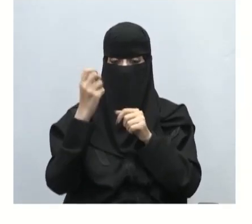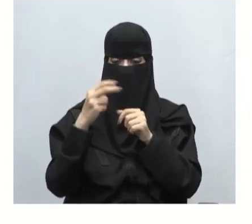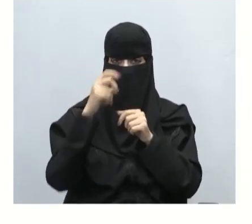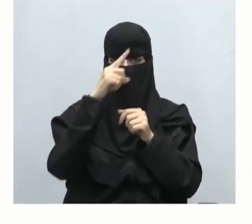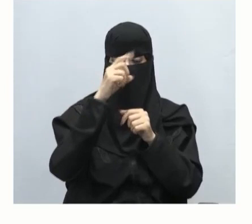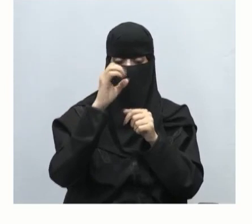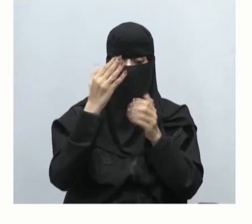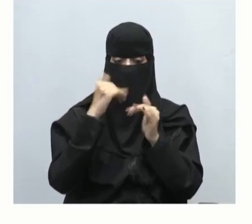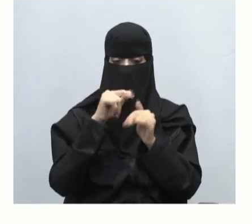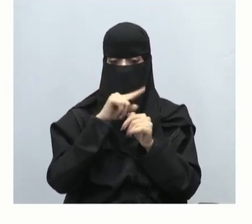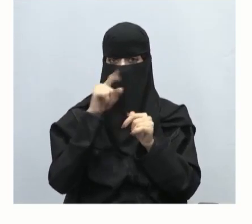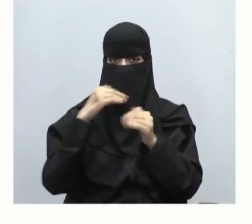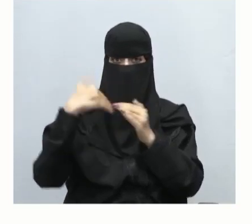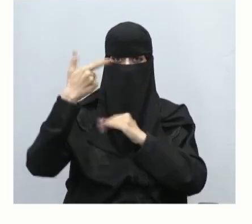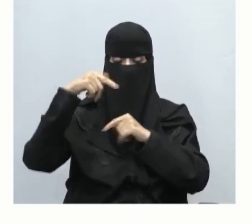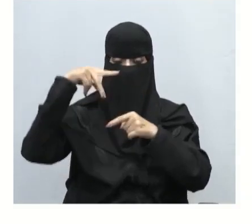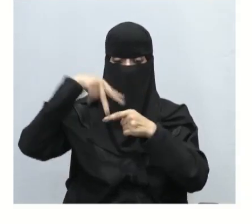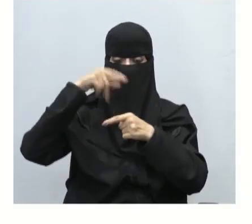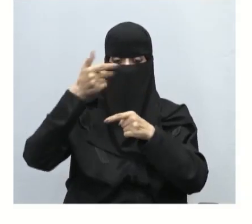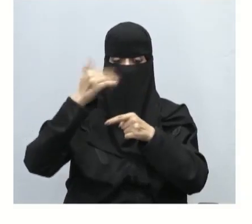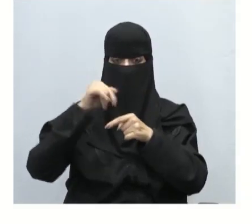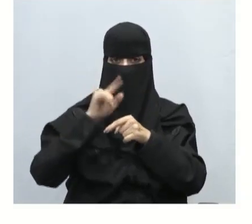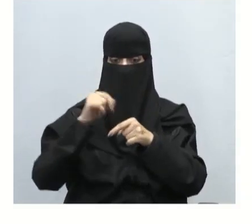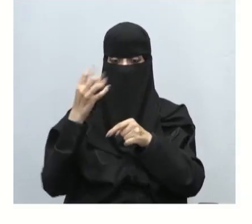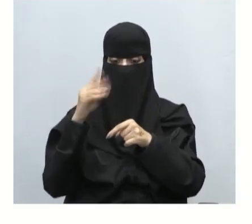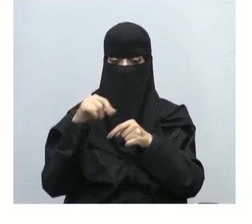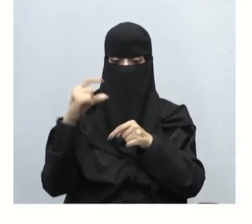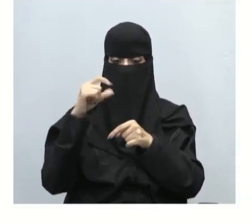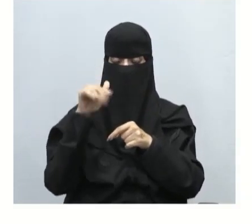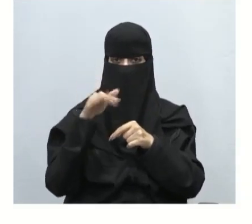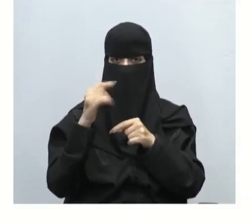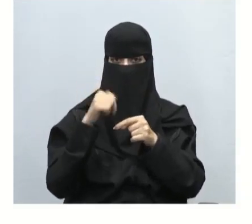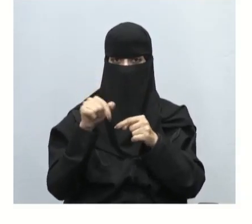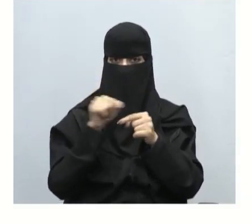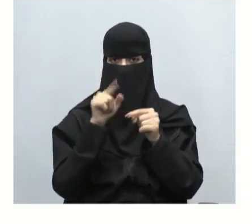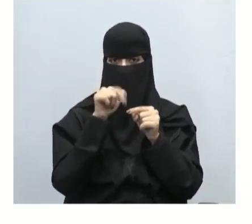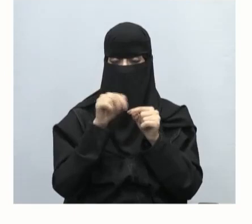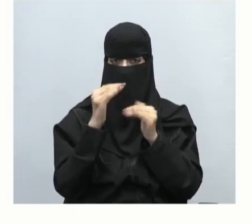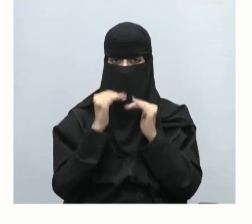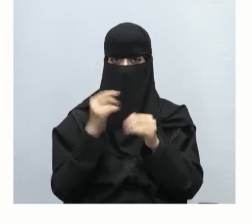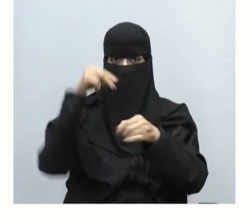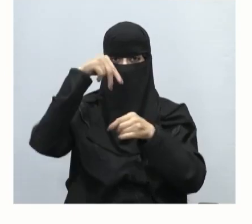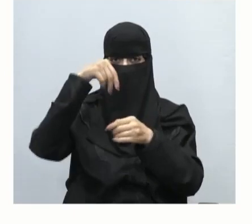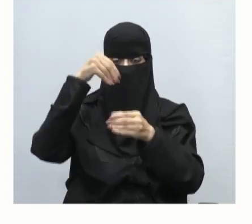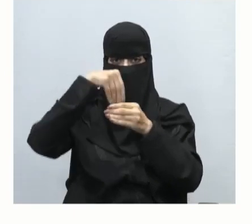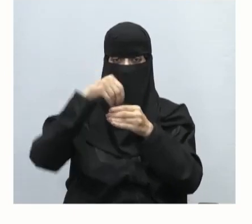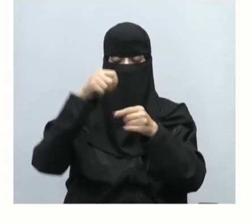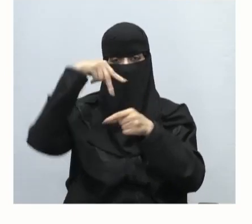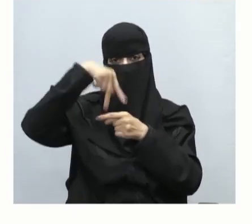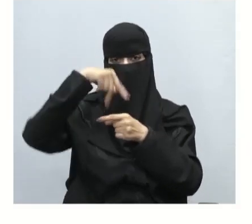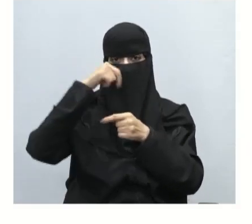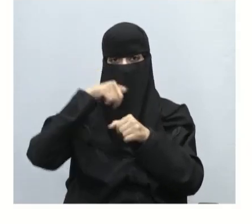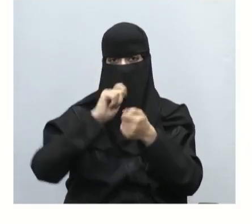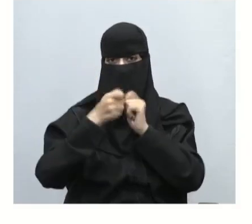و6 كلها خارج المثلث اما النقطه الاخيره د سالب واحد وسالب واح فهي تقع داخل المثلث